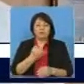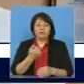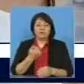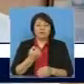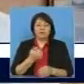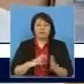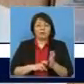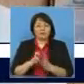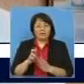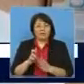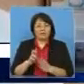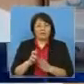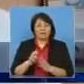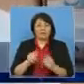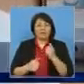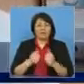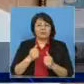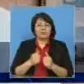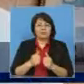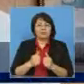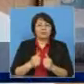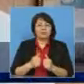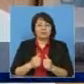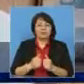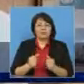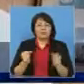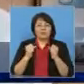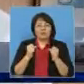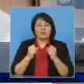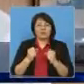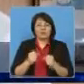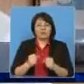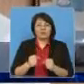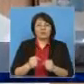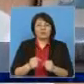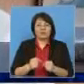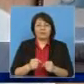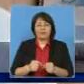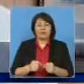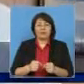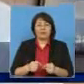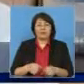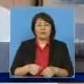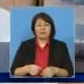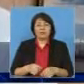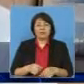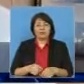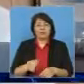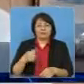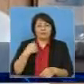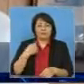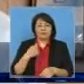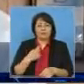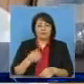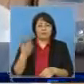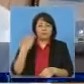начал заниматься, случайно. Вот. Один говорит, ты боролся, капитан? Я говорю, я борьбы не знаю,